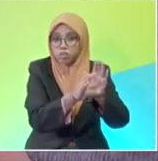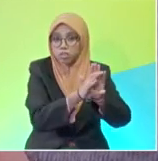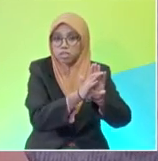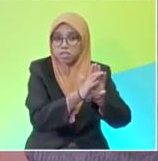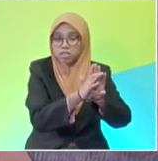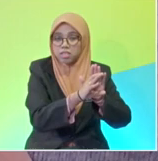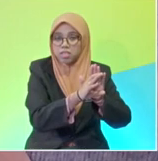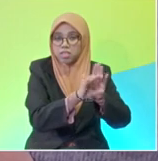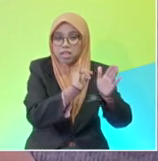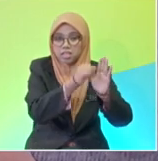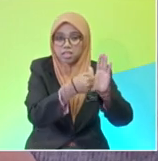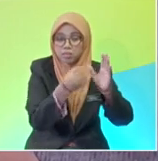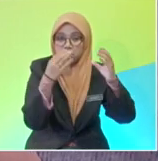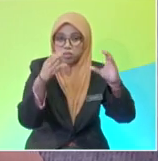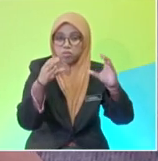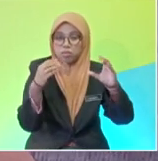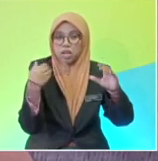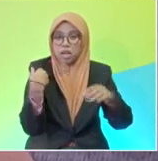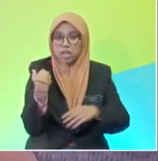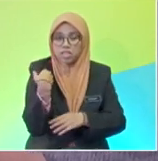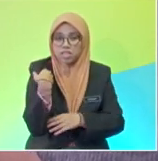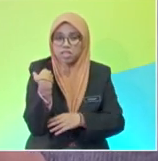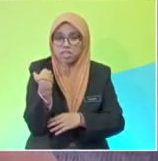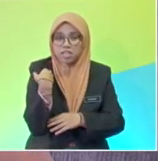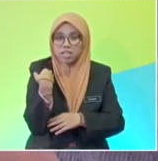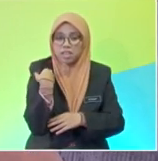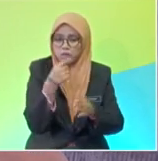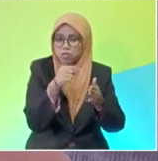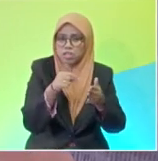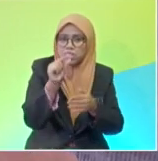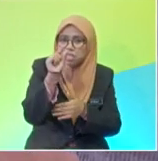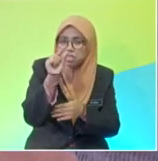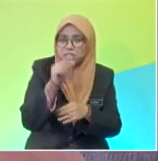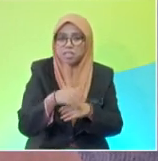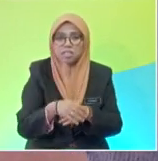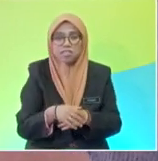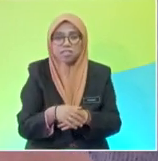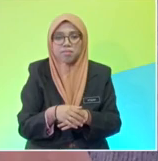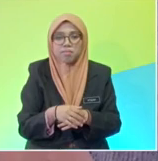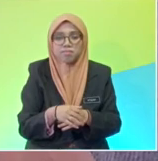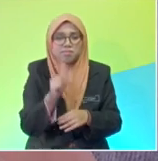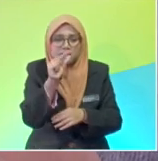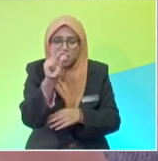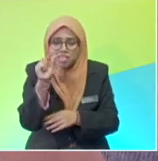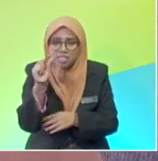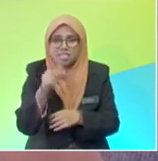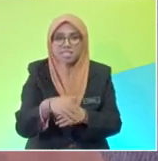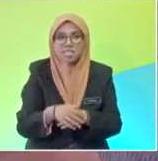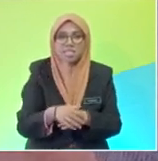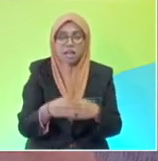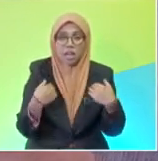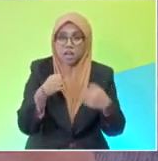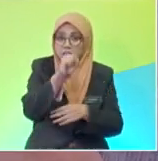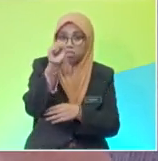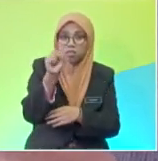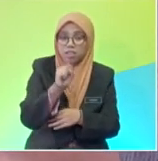jam cikgu dia dah tulis dah siap-siap kat tepi ni kecil-kecil aja. Betul cikgu? Ada. Ya, kecil-kecil je. Cikgu ada soalan kebat